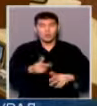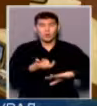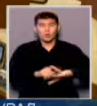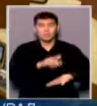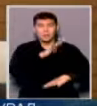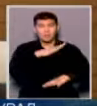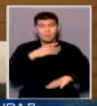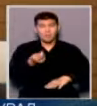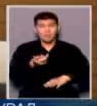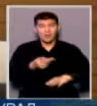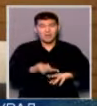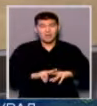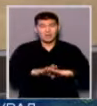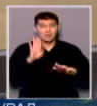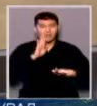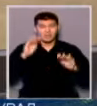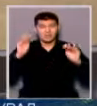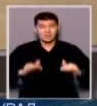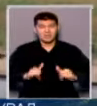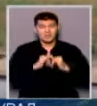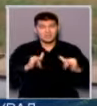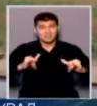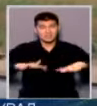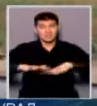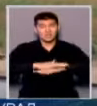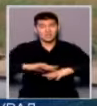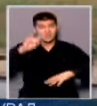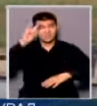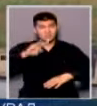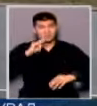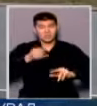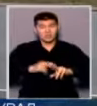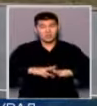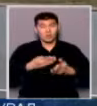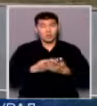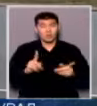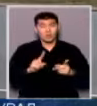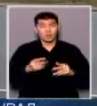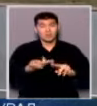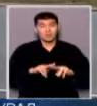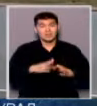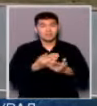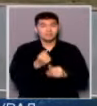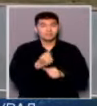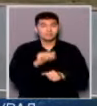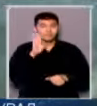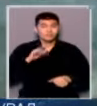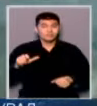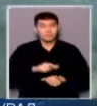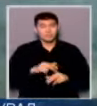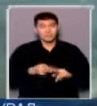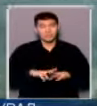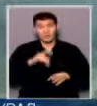малый объем воды, и от этого страдает потенциал развития западного региона Казахстана. По его мнению, антропогенная деятельность приводит к